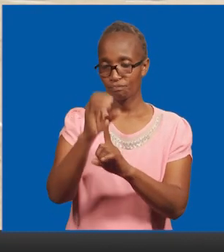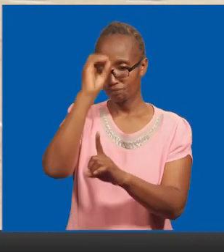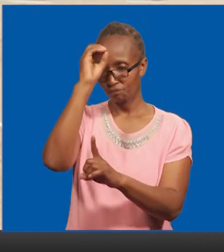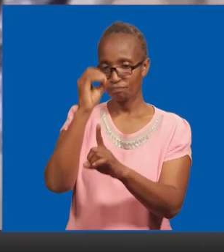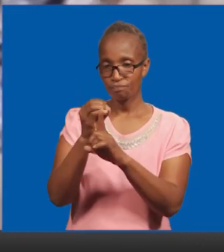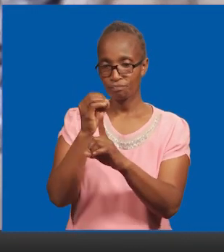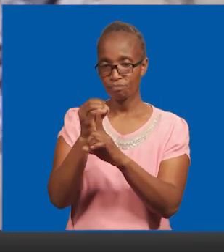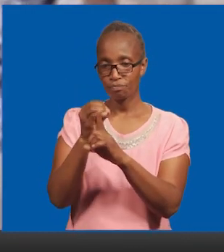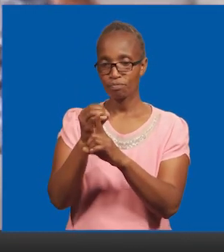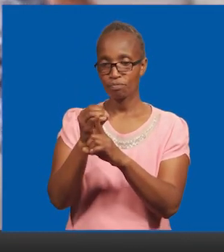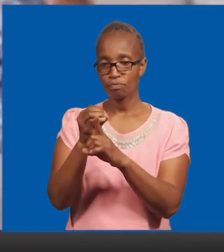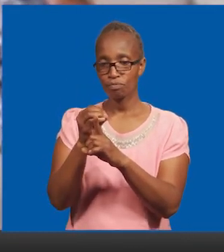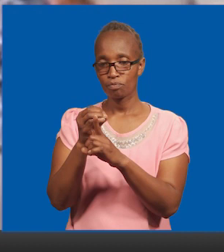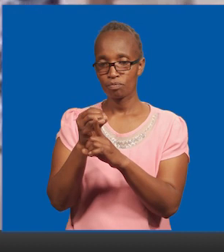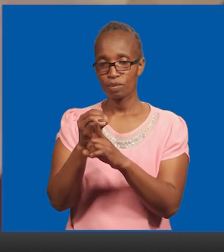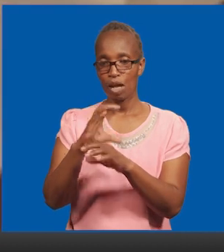lake.